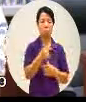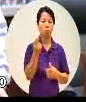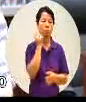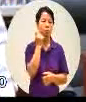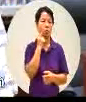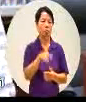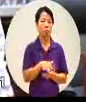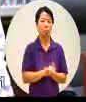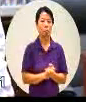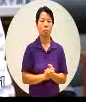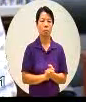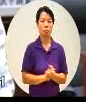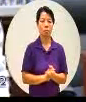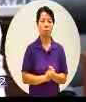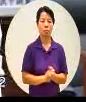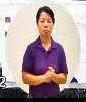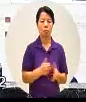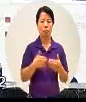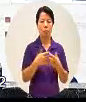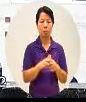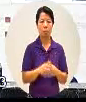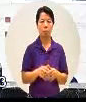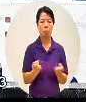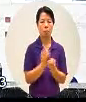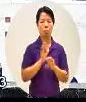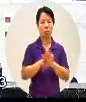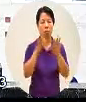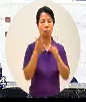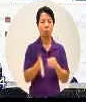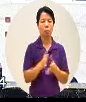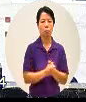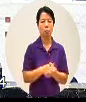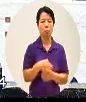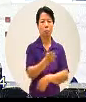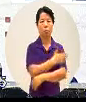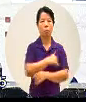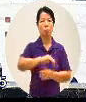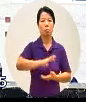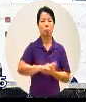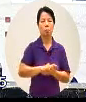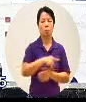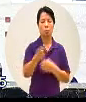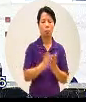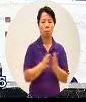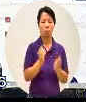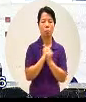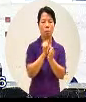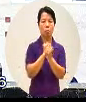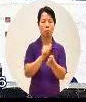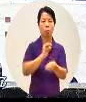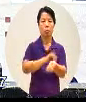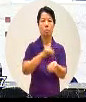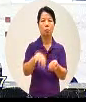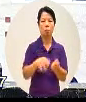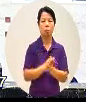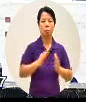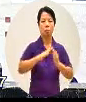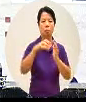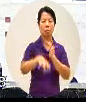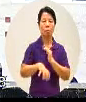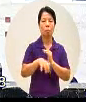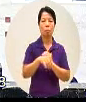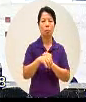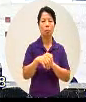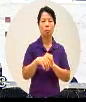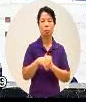都是虚的。 哎呦啊，你看因敢有爱发展？ 哦、对啊， 因淡水变保外就医的问题，含、嗯、市议会连一滴啊关系都无， 啊，